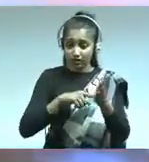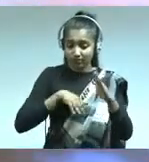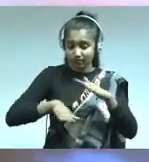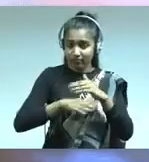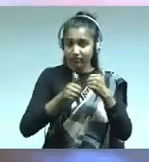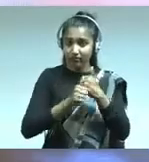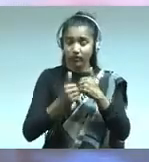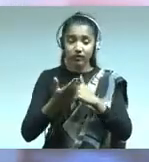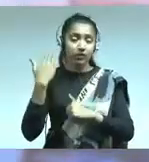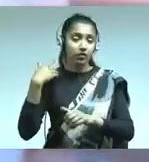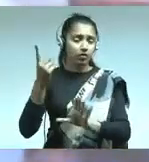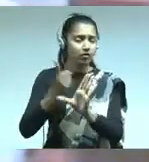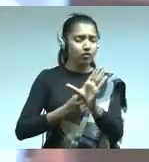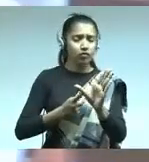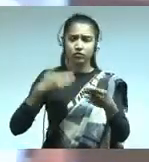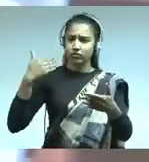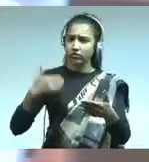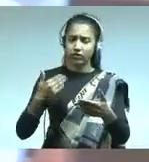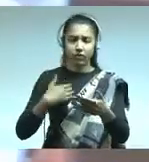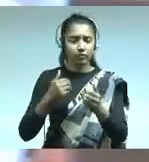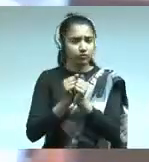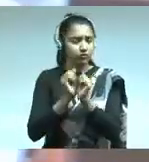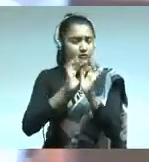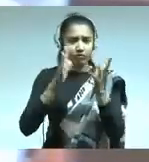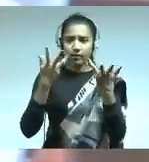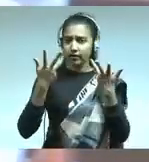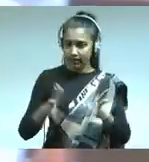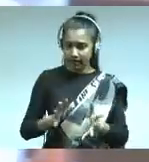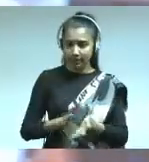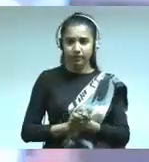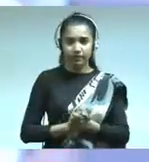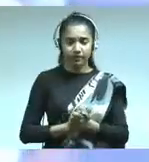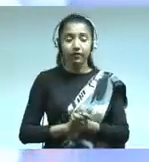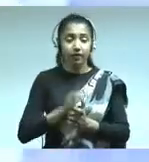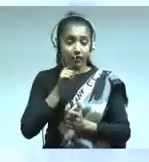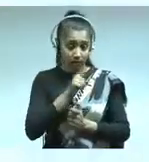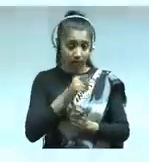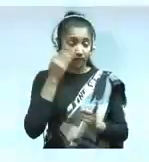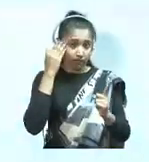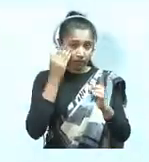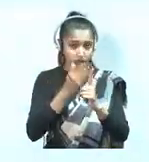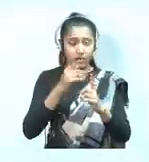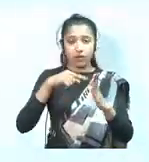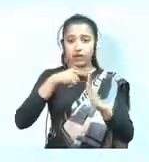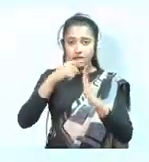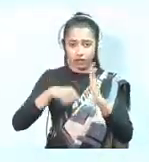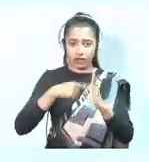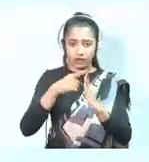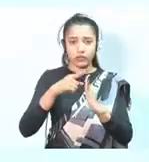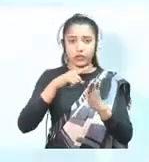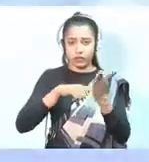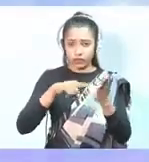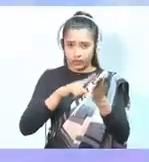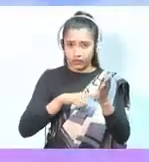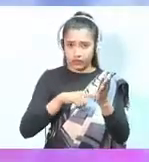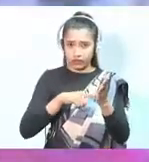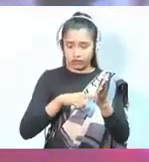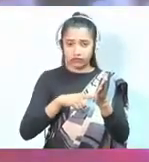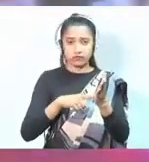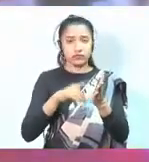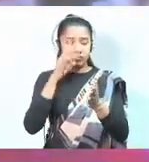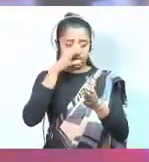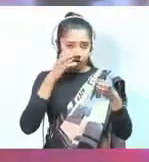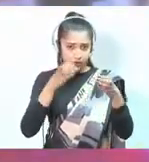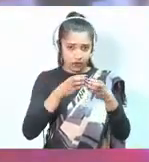තුළ අපි කැපී පෙනෙන මෙහෙයක් ඉටු කර තිබෙනවා. ඒ සඳහා රටේ දේශපාලන පක්ෂ, වෘත්තීය